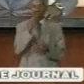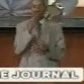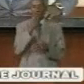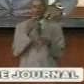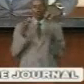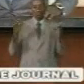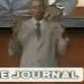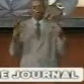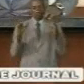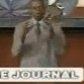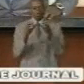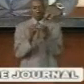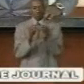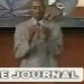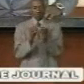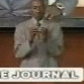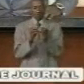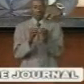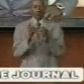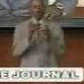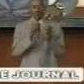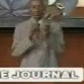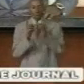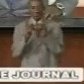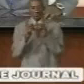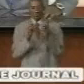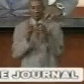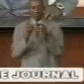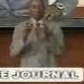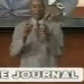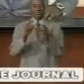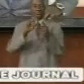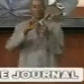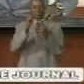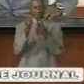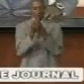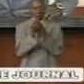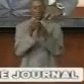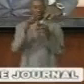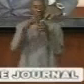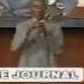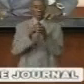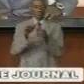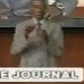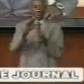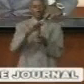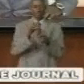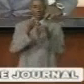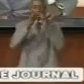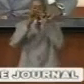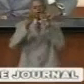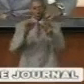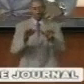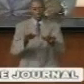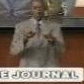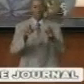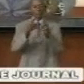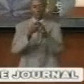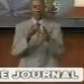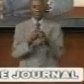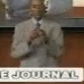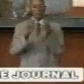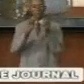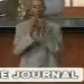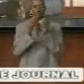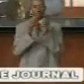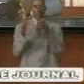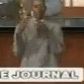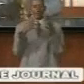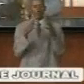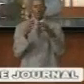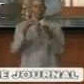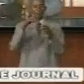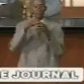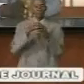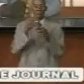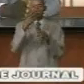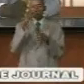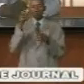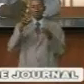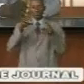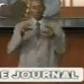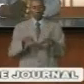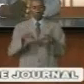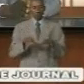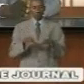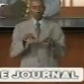où ils ont planché sur la situation qui prévaut au nord du Mali et à l'est de la République démocratique du Congo, ainsi que sur la gouvernance